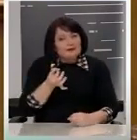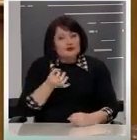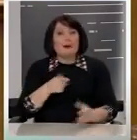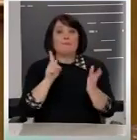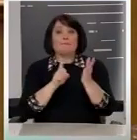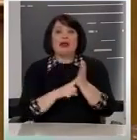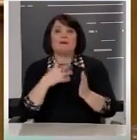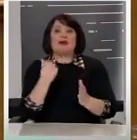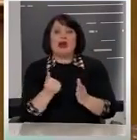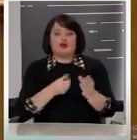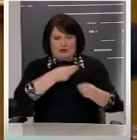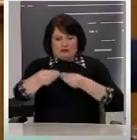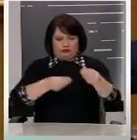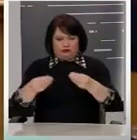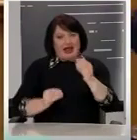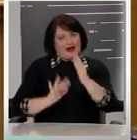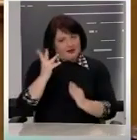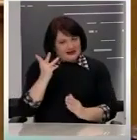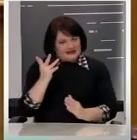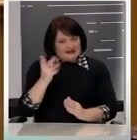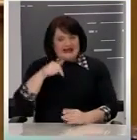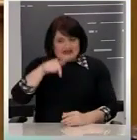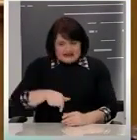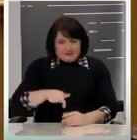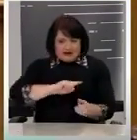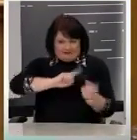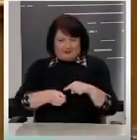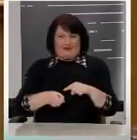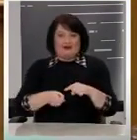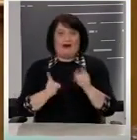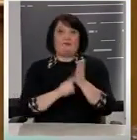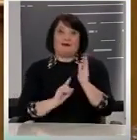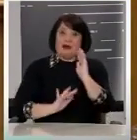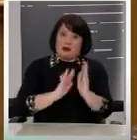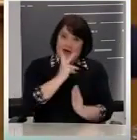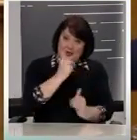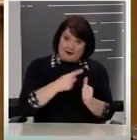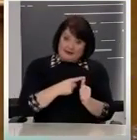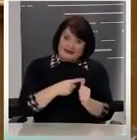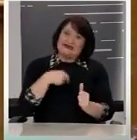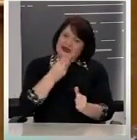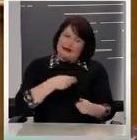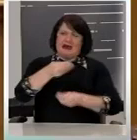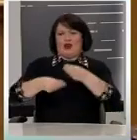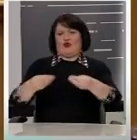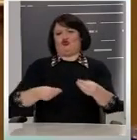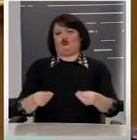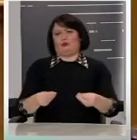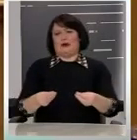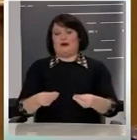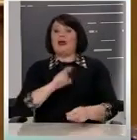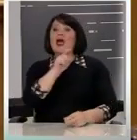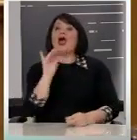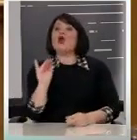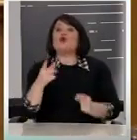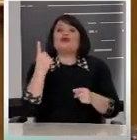πρέπει να έχουμε αναδιανομή και ανάπτυξη, σήμερα πάλι το άλλαξε και είπε πρέπει να έχουμε ανάπτυξη και μετά να έχουμε αναδιανομή. Η ερώτηση είναι